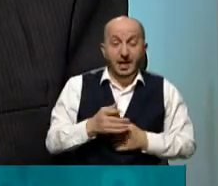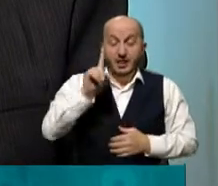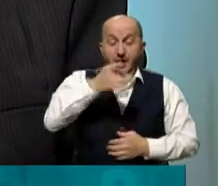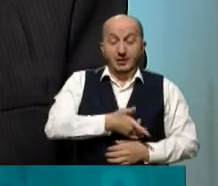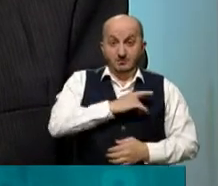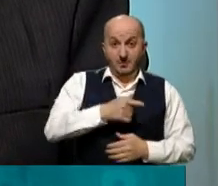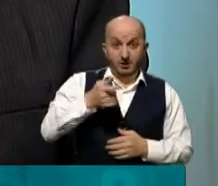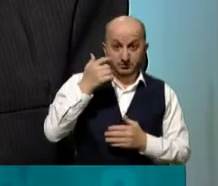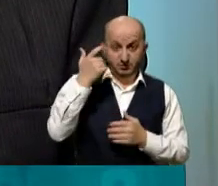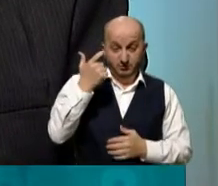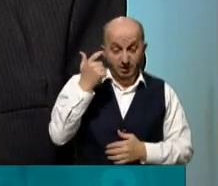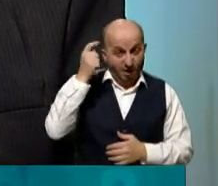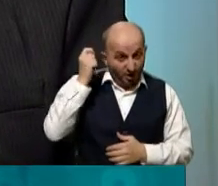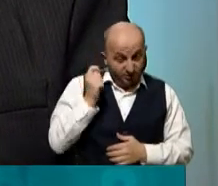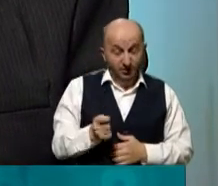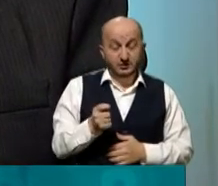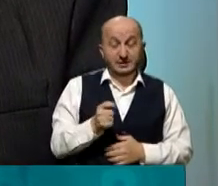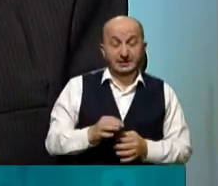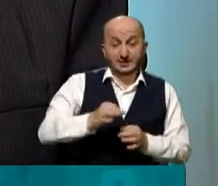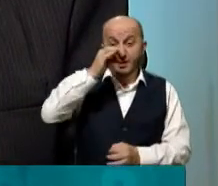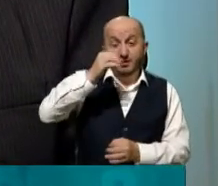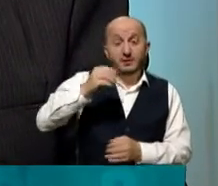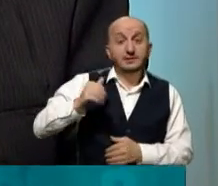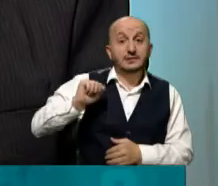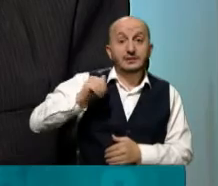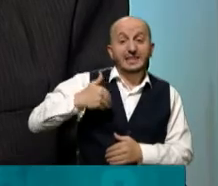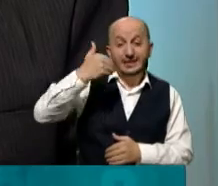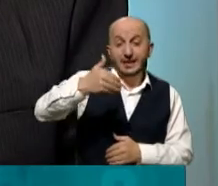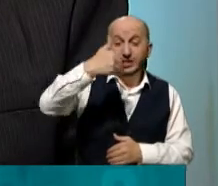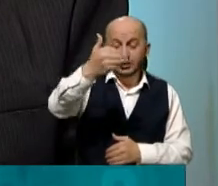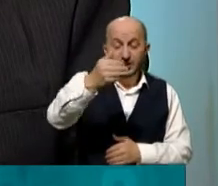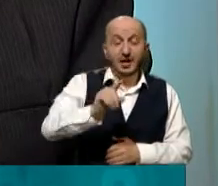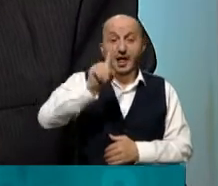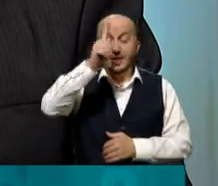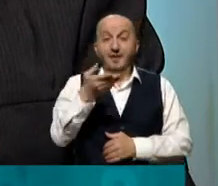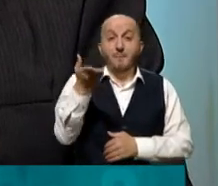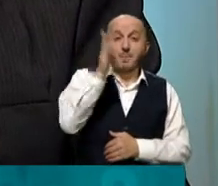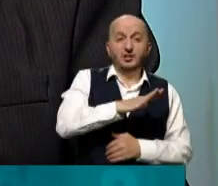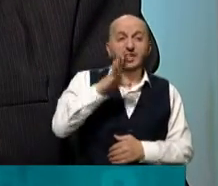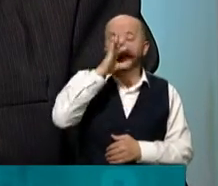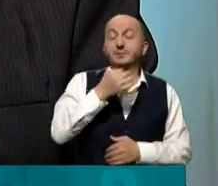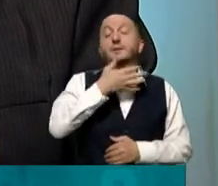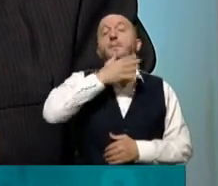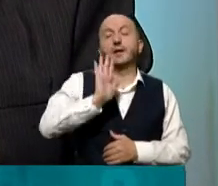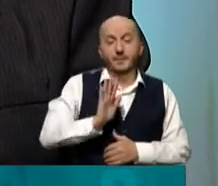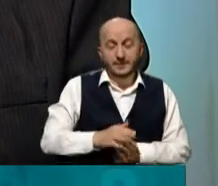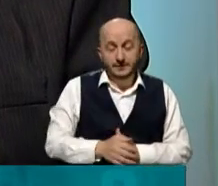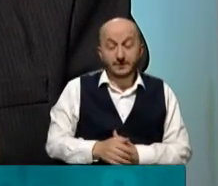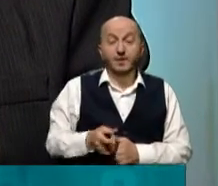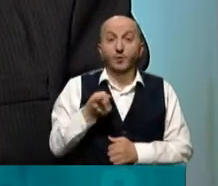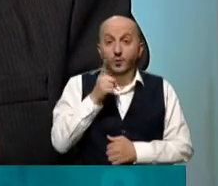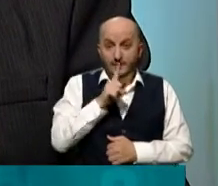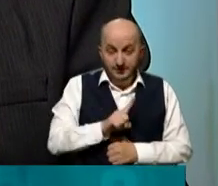esastır. İnsanların geleceğini, daha doğrusu geleceği Allah'tan başka kimse bilemez.